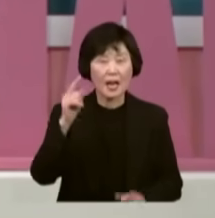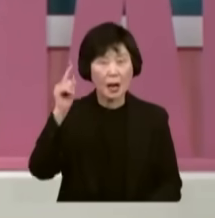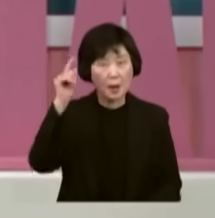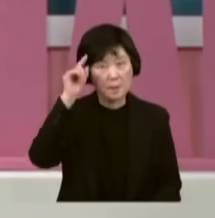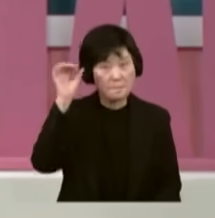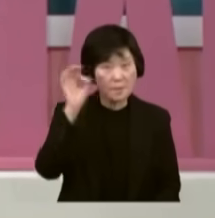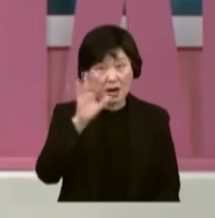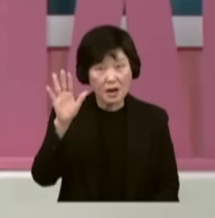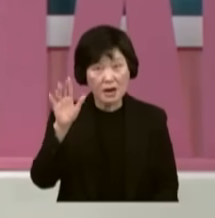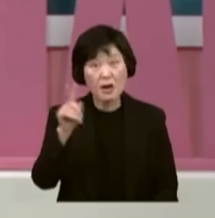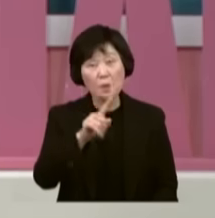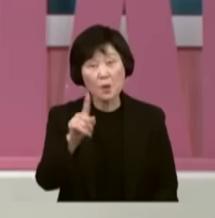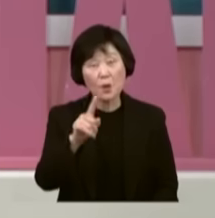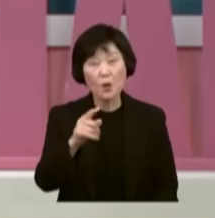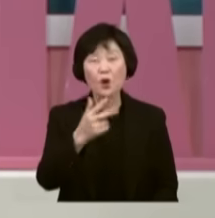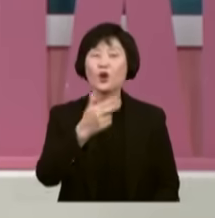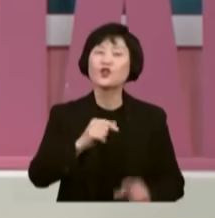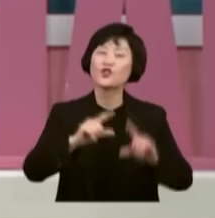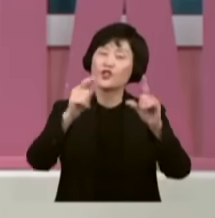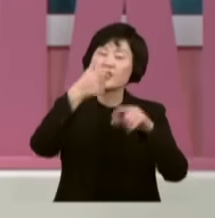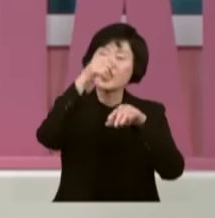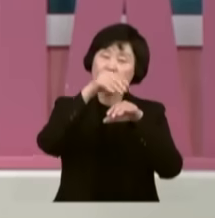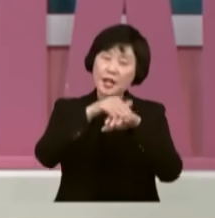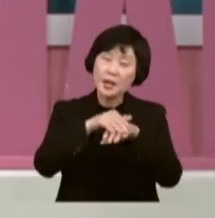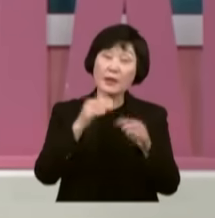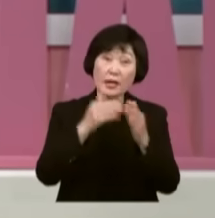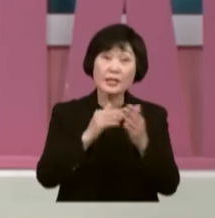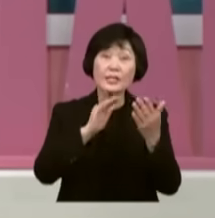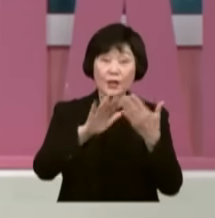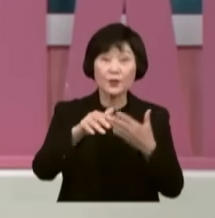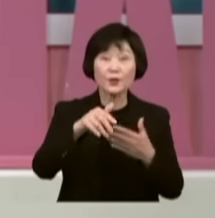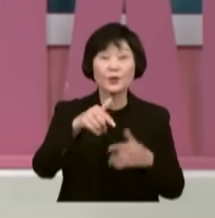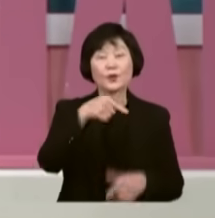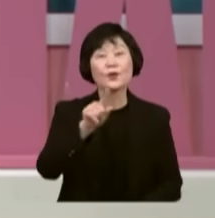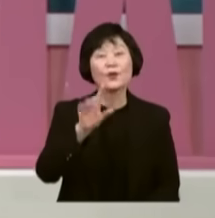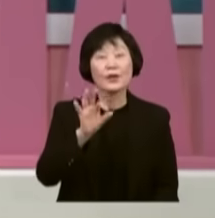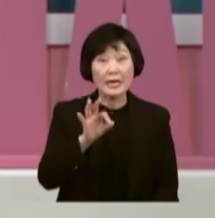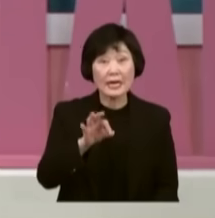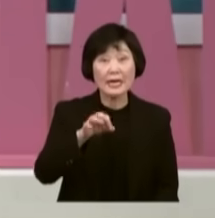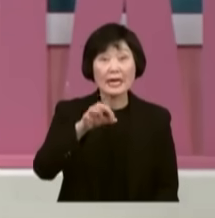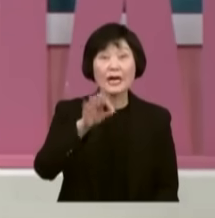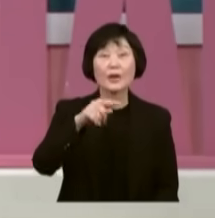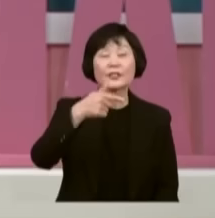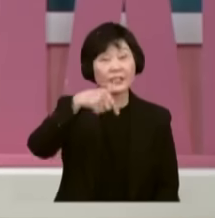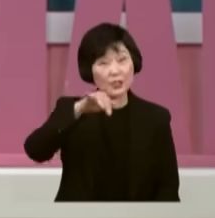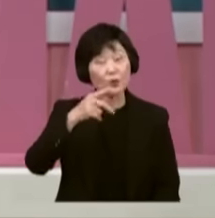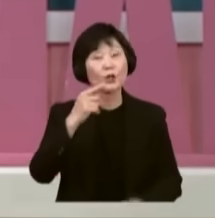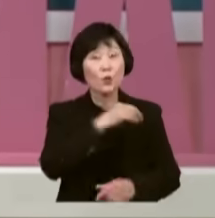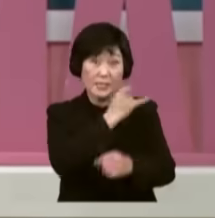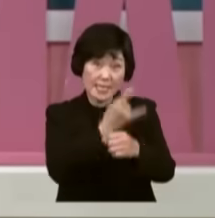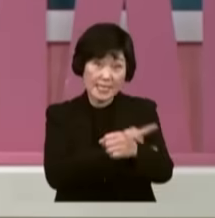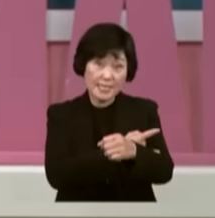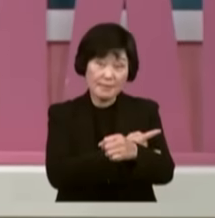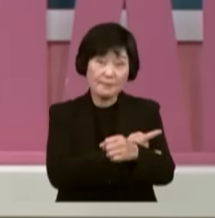못한 그 주일날 예배 끝났는데 강효실 권사님이 우리 최민수 어머니죠.